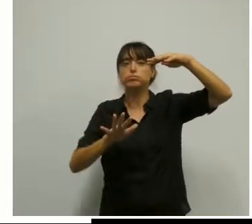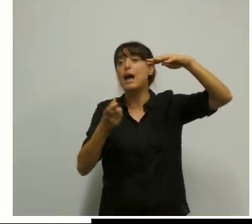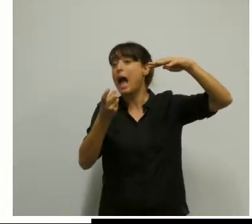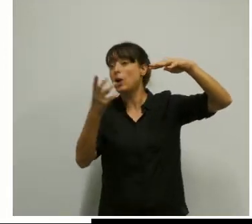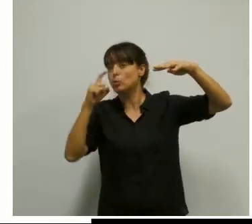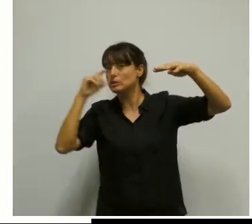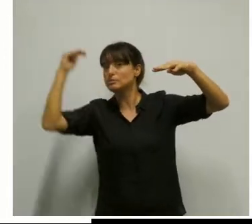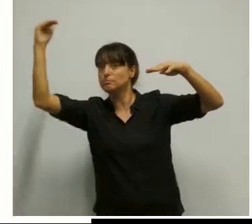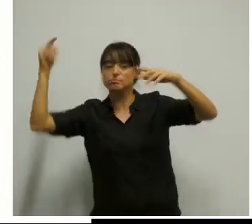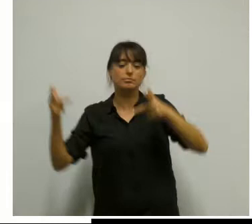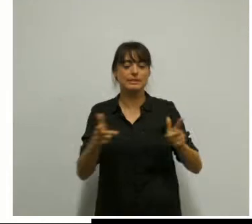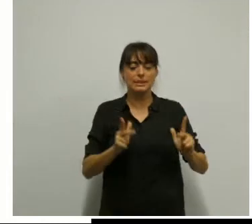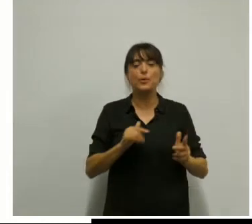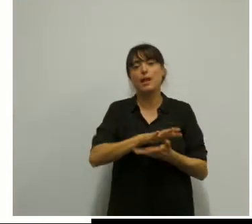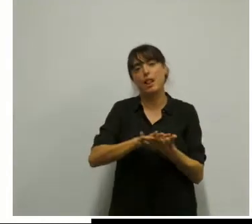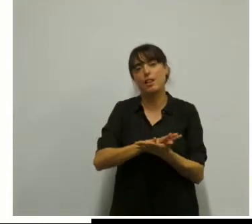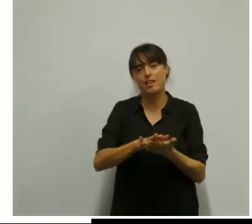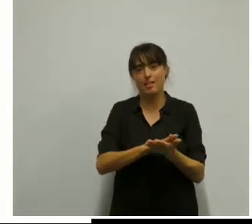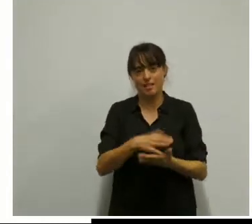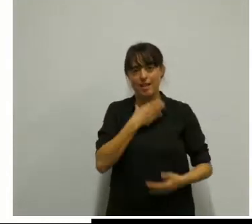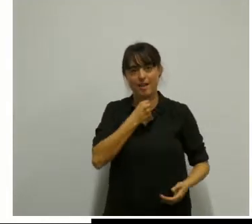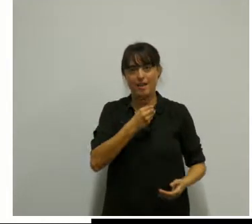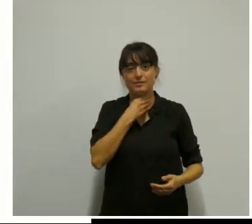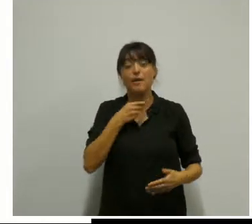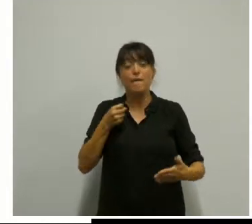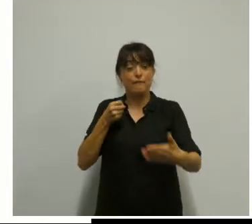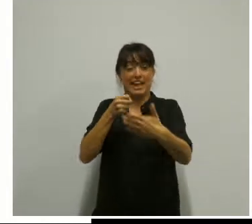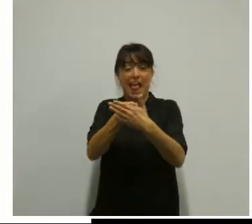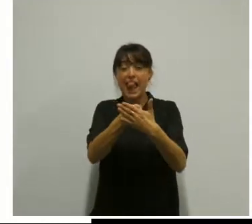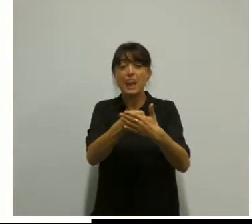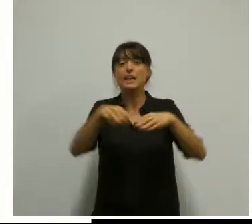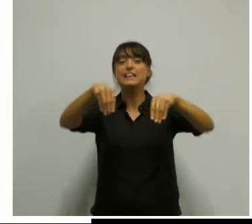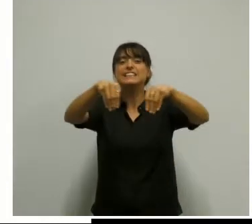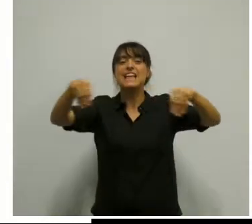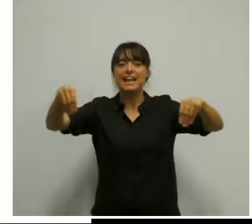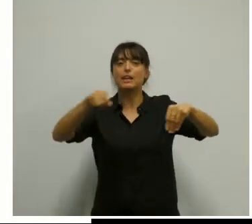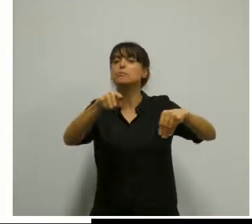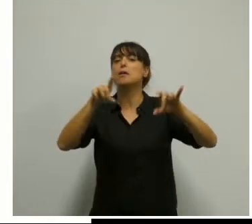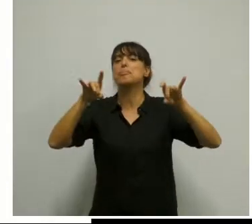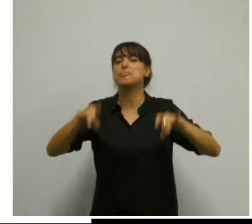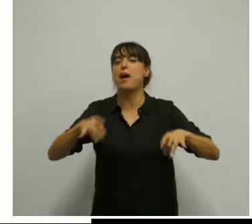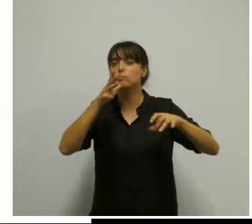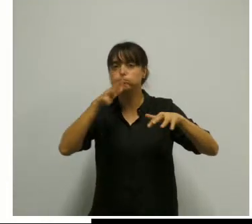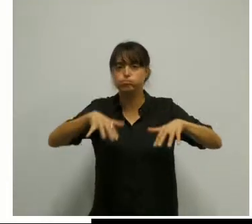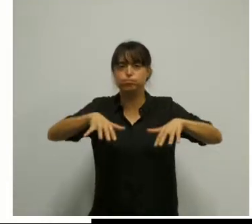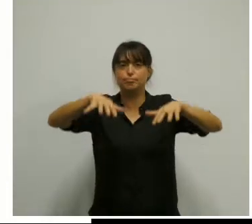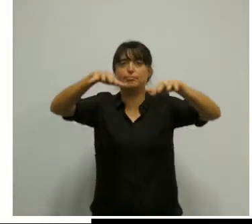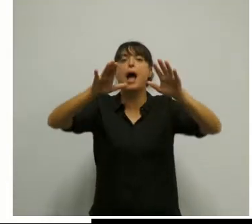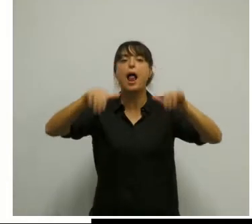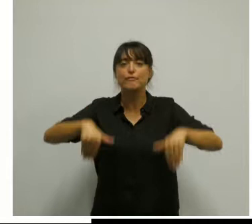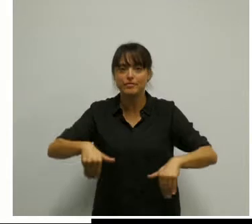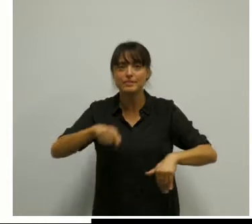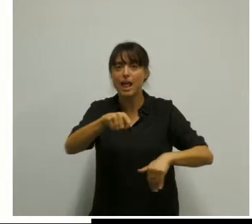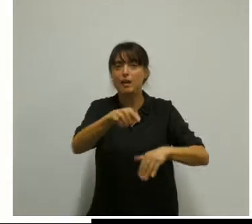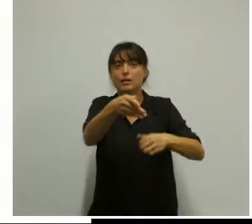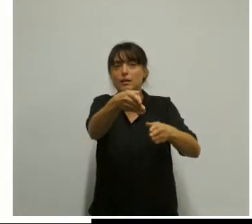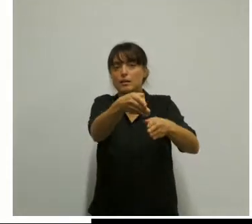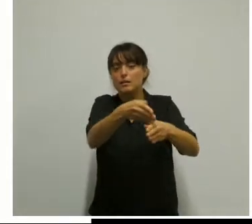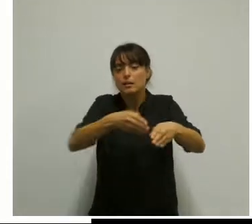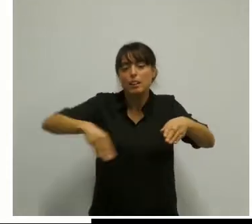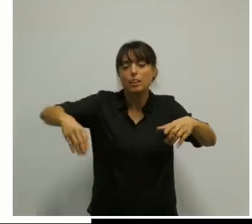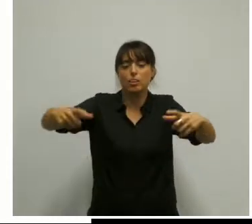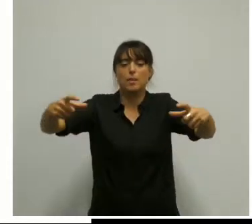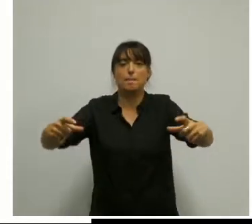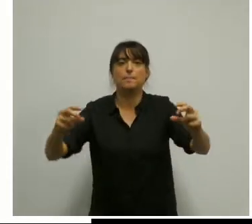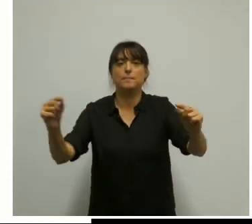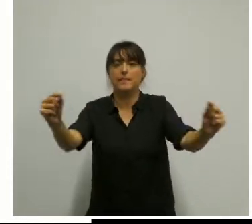seure i xerrar. I a la zona del final, que hi havia un tros de terra molt que sempre s'inundava, hem aconseguit posar una altra àgora, un altre grup per